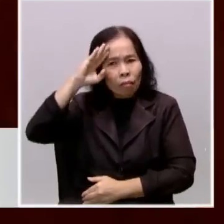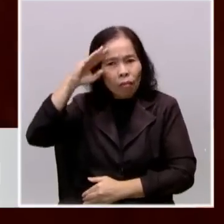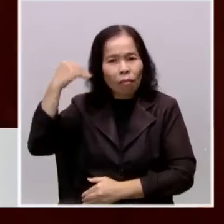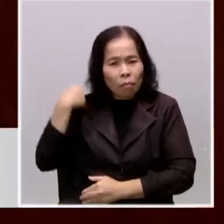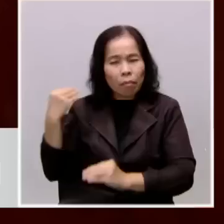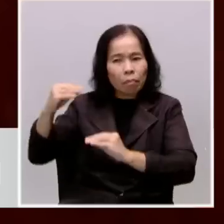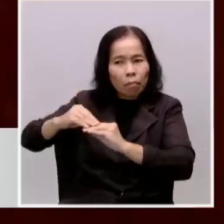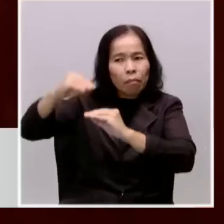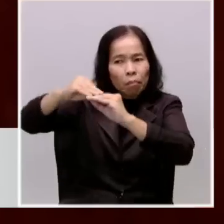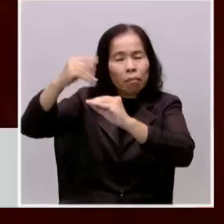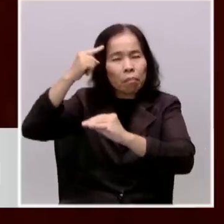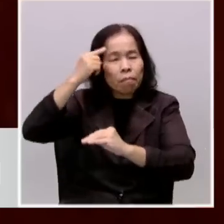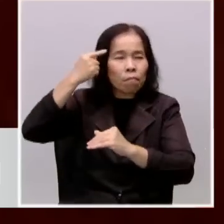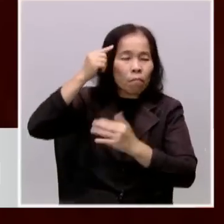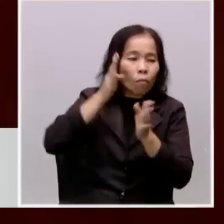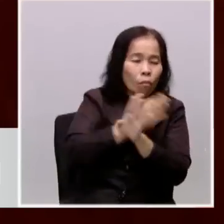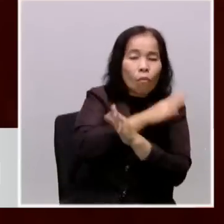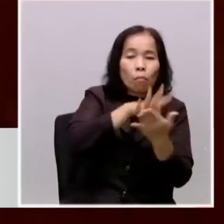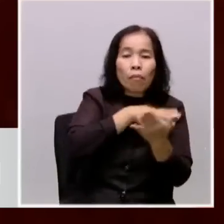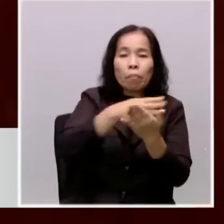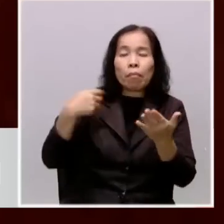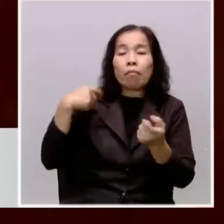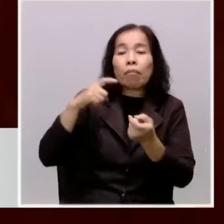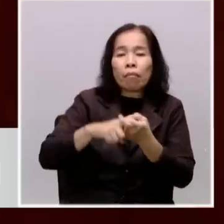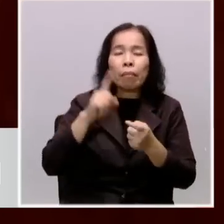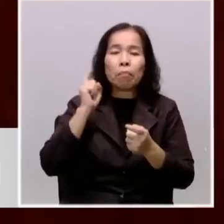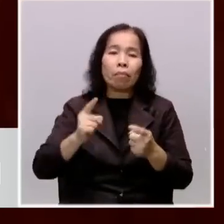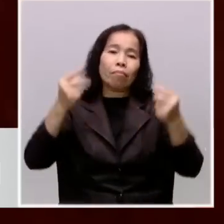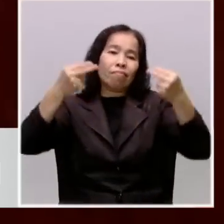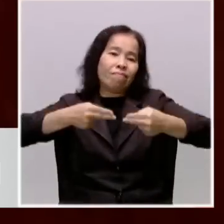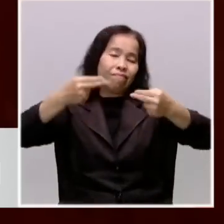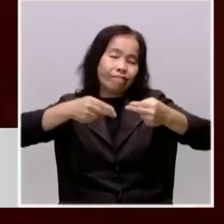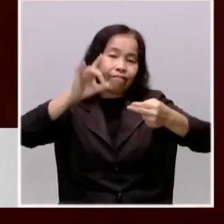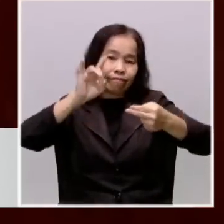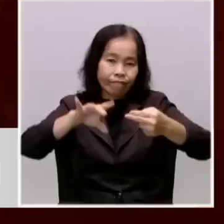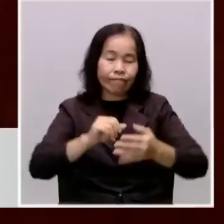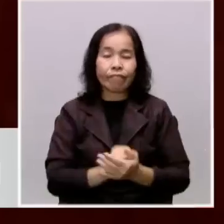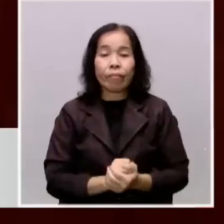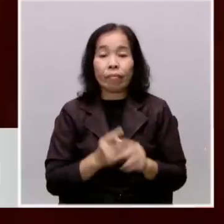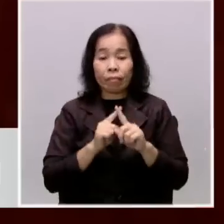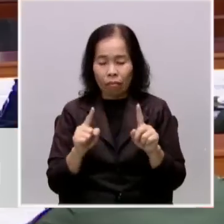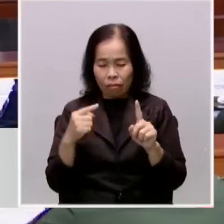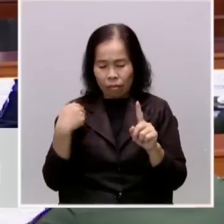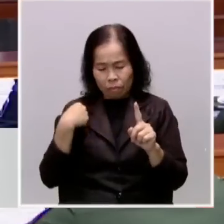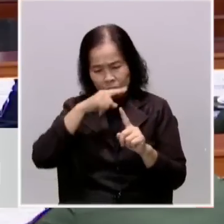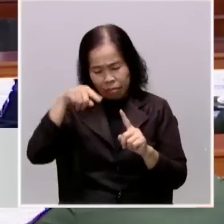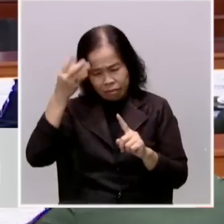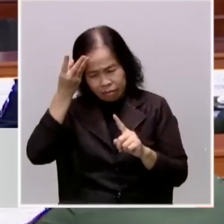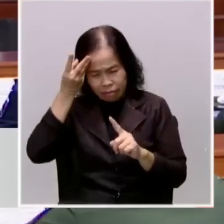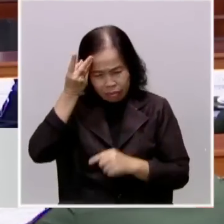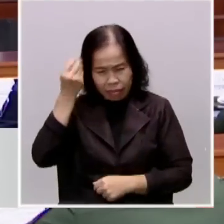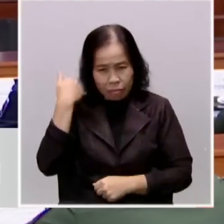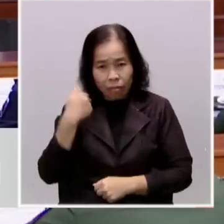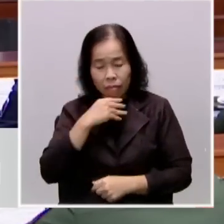ได้รับในระยะเวลาอันใกล้นี้ค่ะอันนี้ในส่วนของสมรภูมิรบนะคะทีนี้มีการวิเคราะห์กันเพิ่มเติมค่ะว่าการที่ต้อง